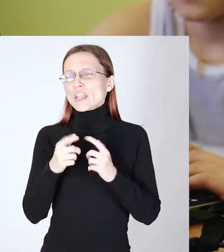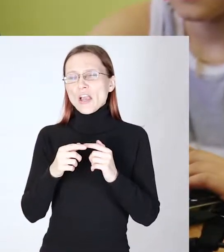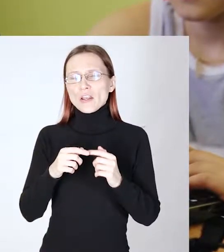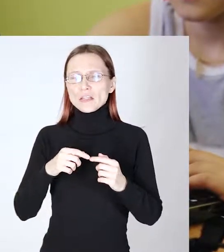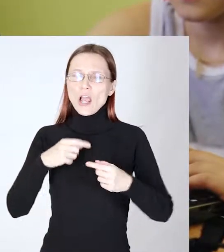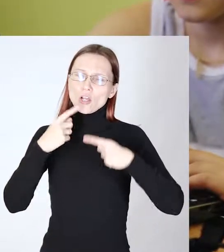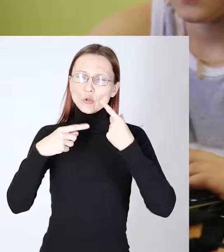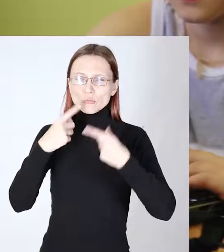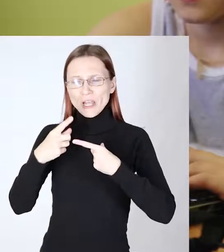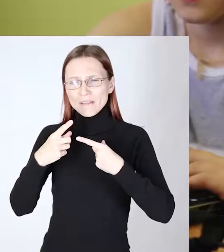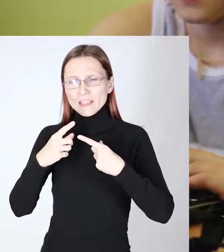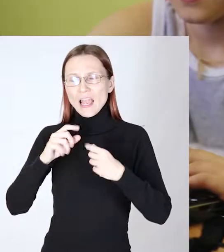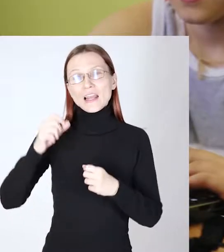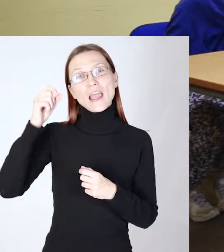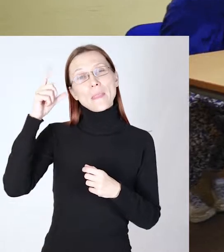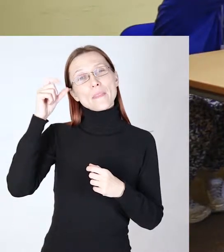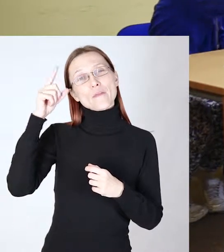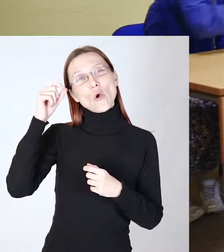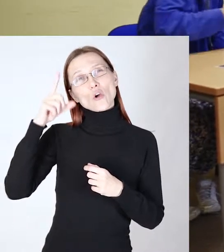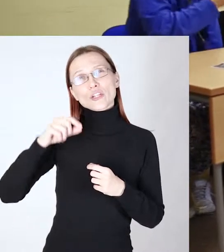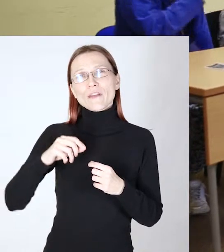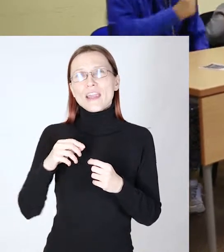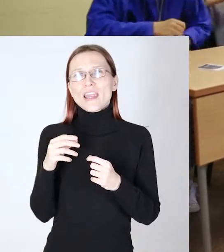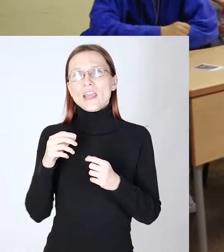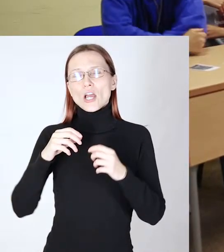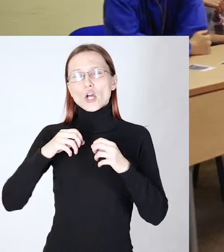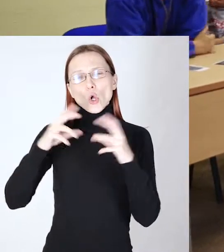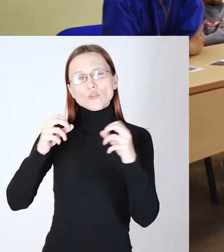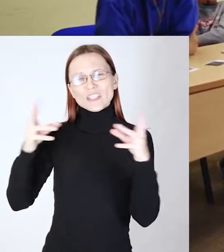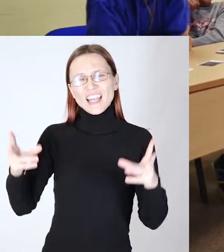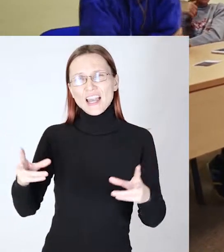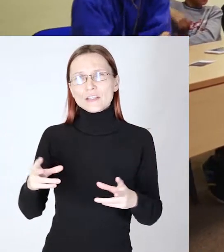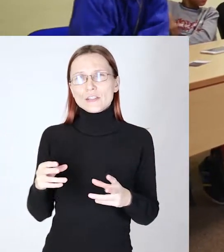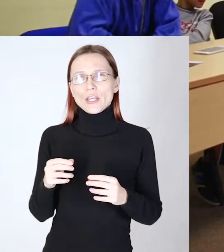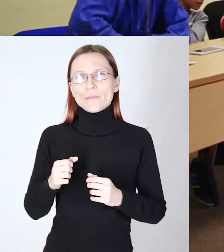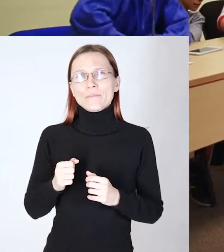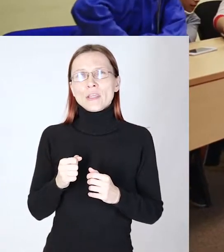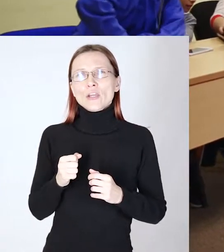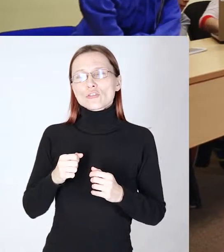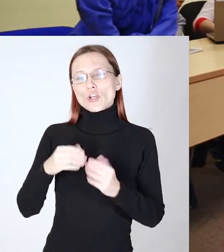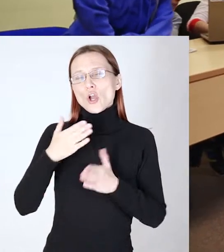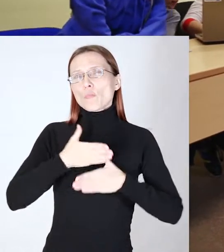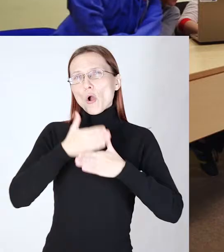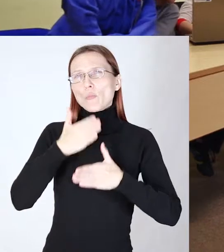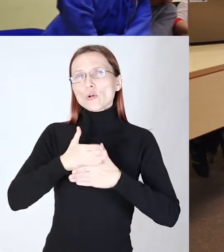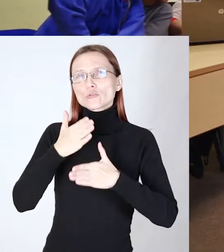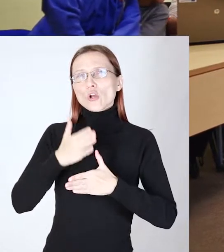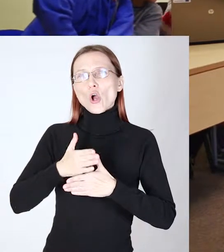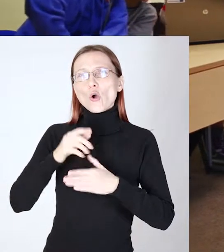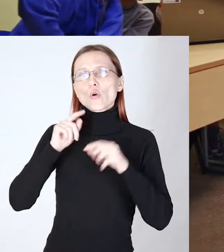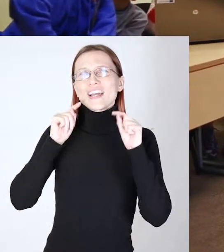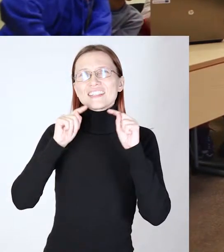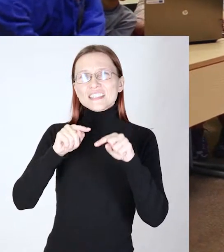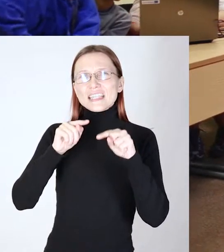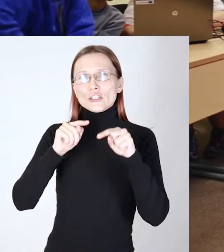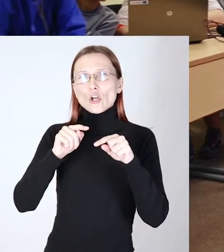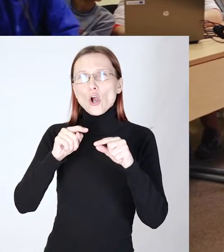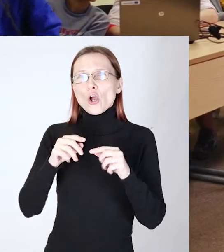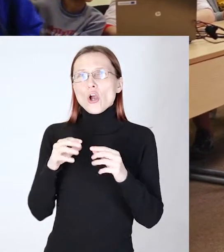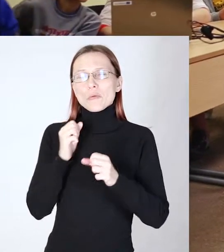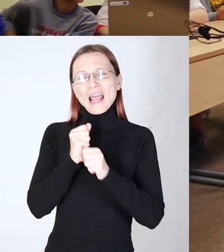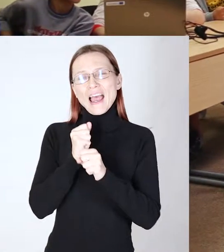času na počítači a na internete. V prostredníctvom vzdelávaní rozvíjame aj medzigeneračný dialog. Nie je to iba o tom, že starší učia mladších